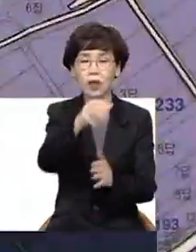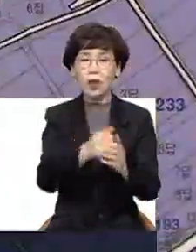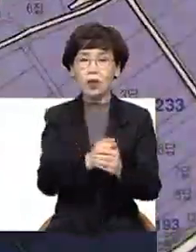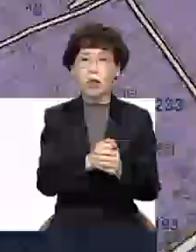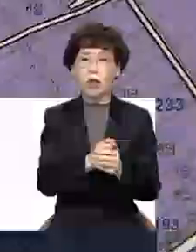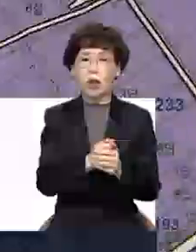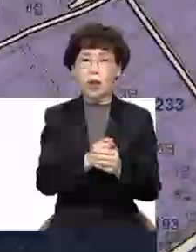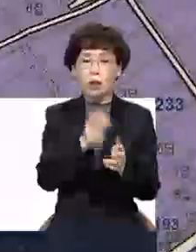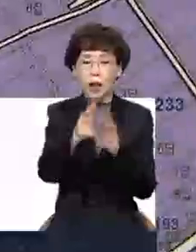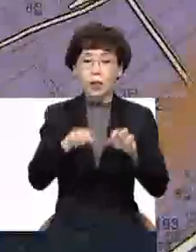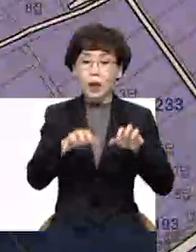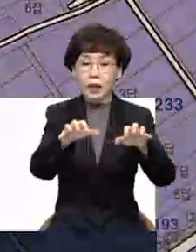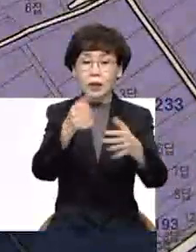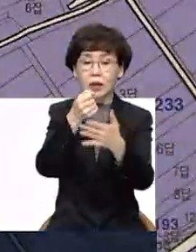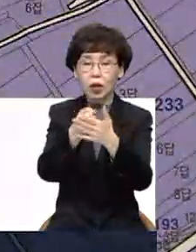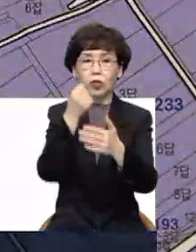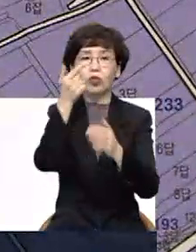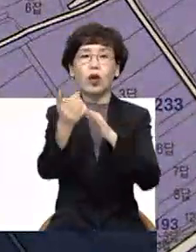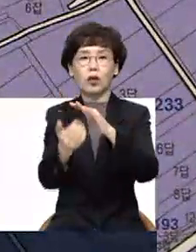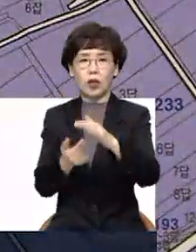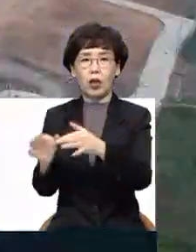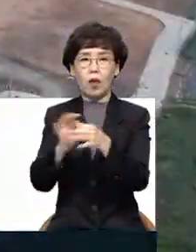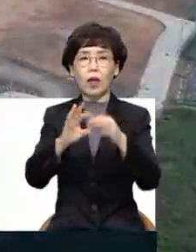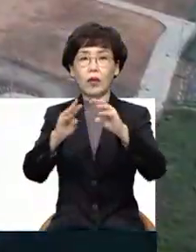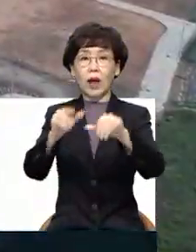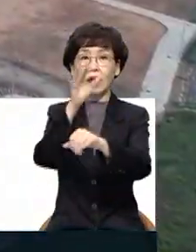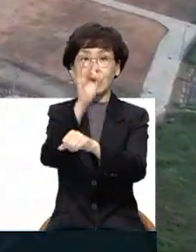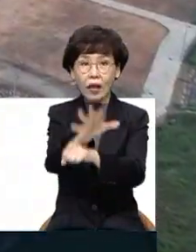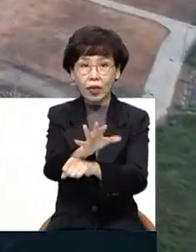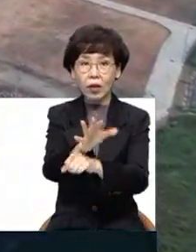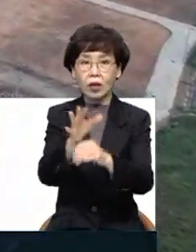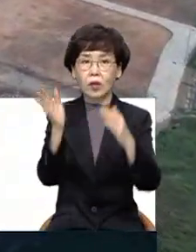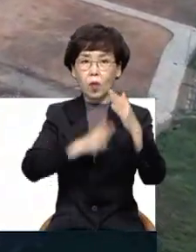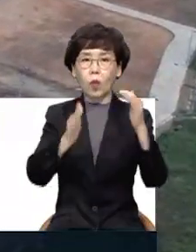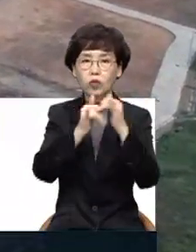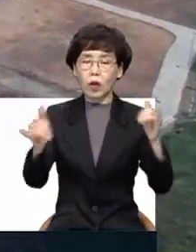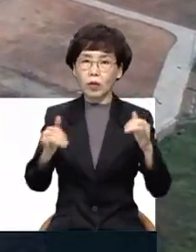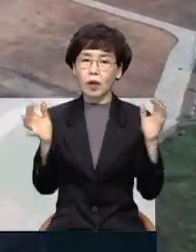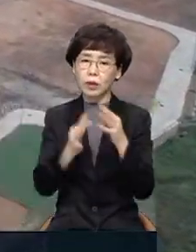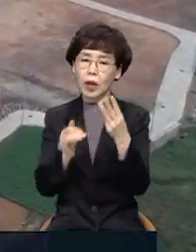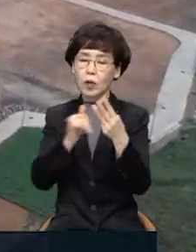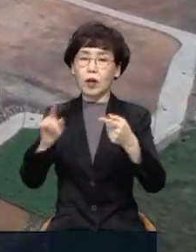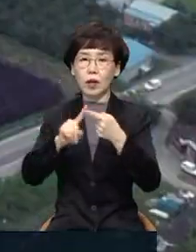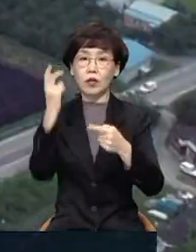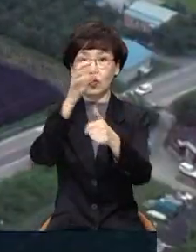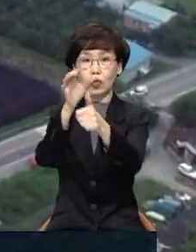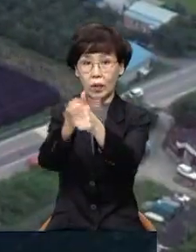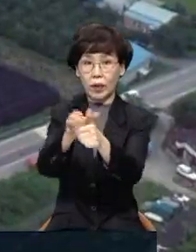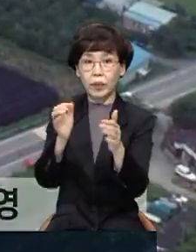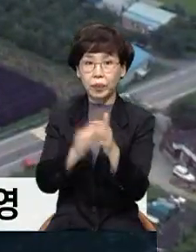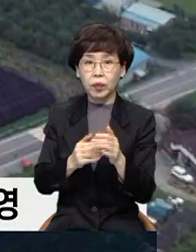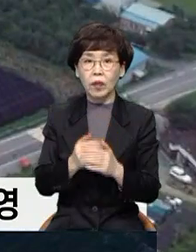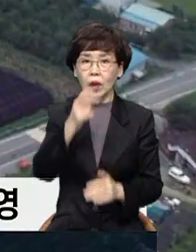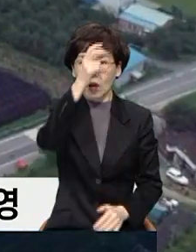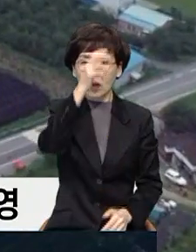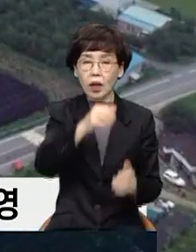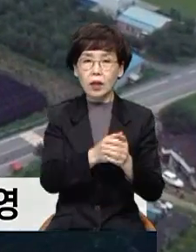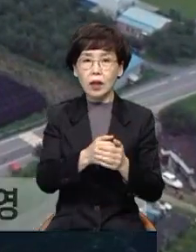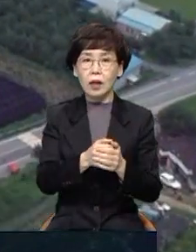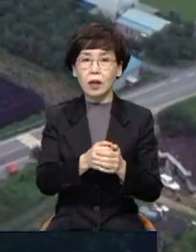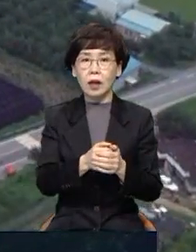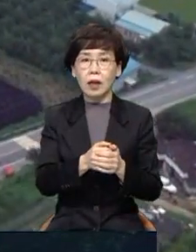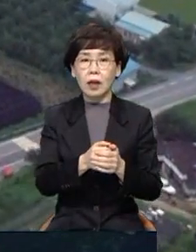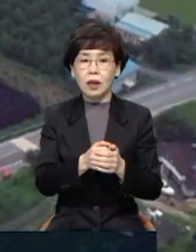국가산업단지 지정 6개월 전 관련 토지를 산 소속 공무원 등 3명에 대해 수사 의뢰했습니다. 한편 경찰은 직장인